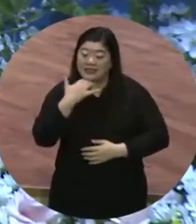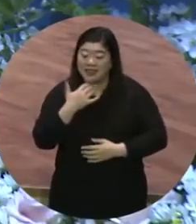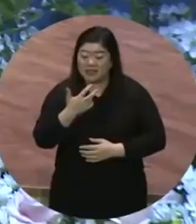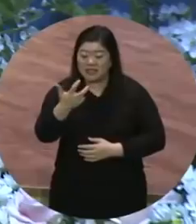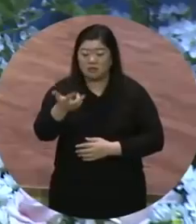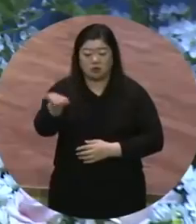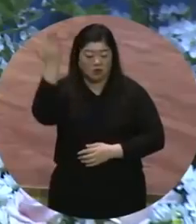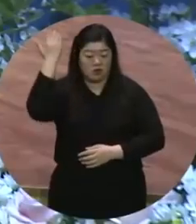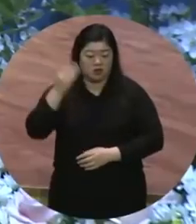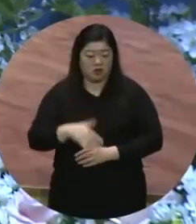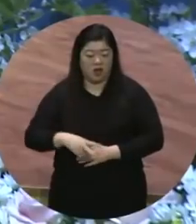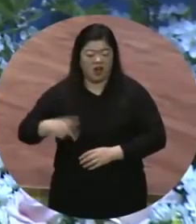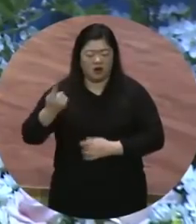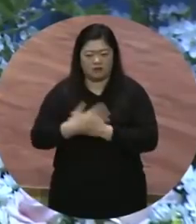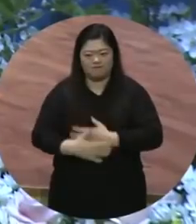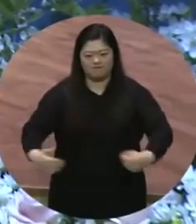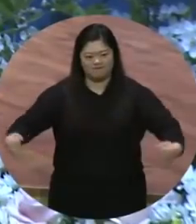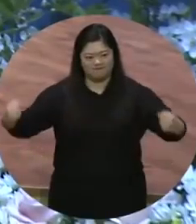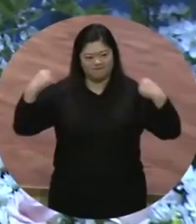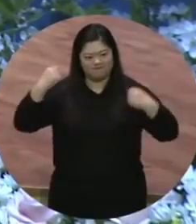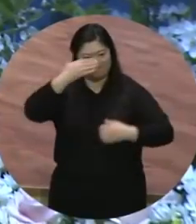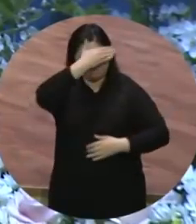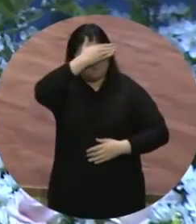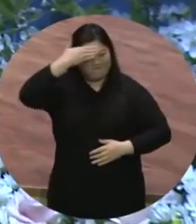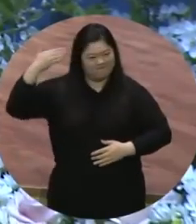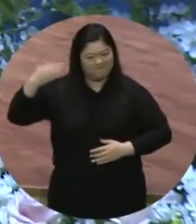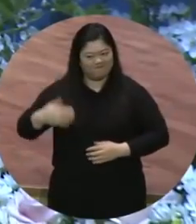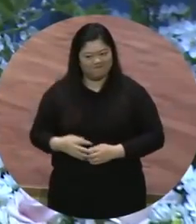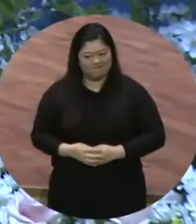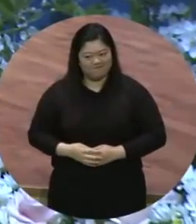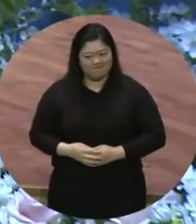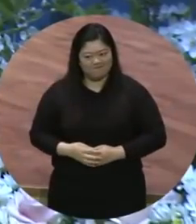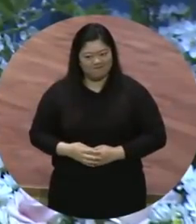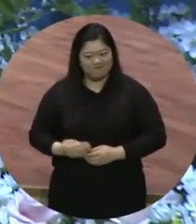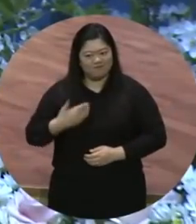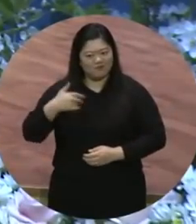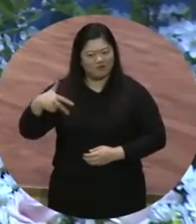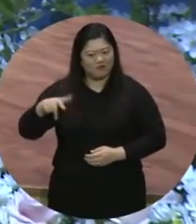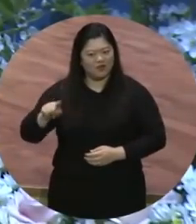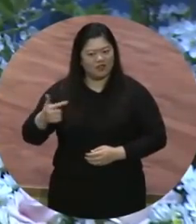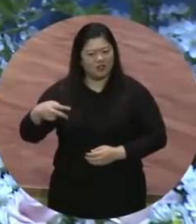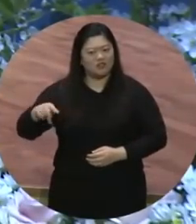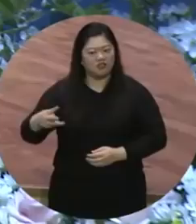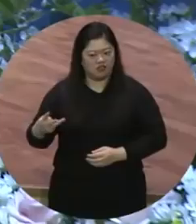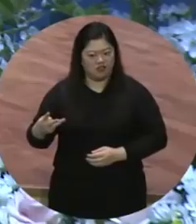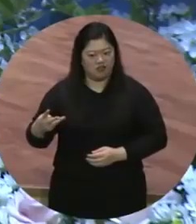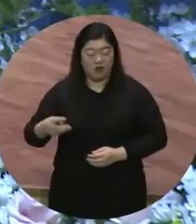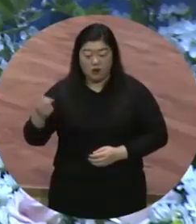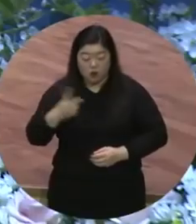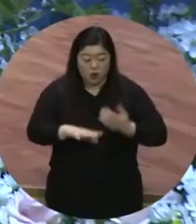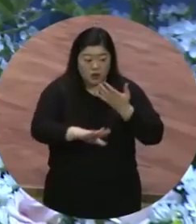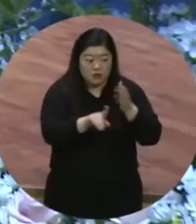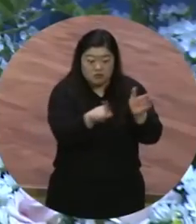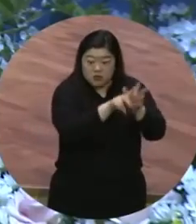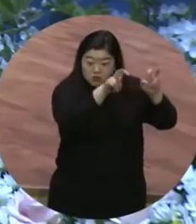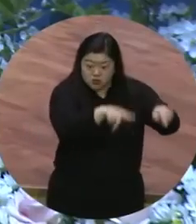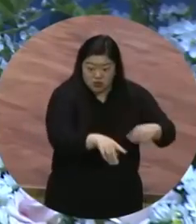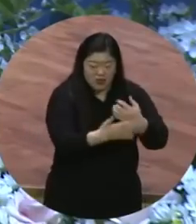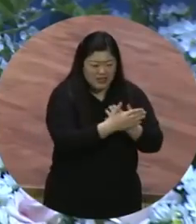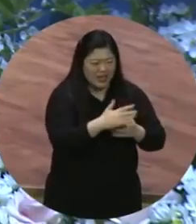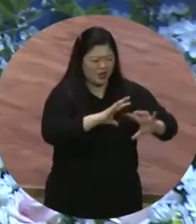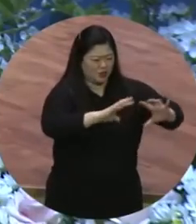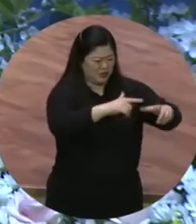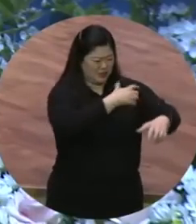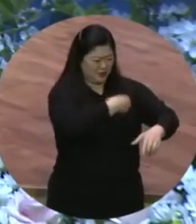여러분, 주위에서 불신자가 볼 때도 인정받을 수 있는 신자 되길 바랍니다.